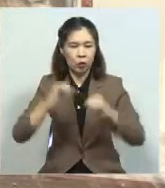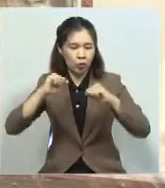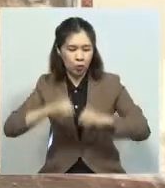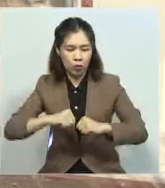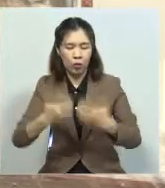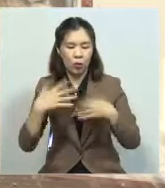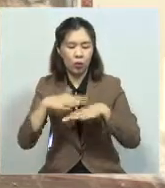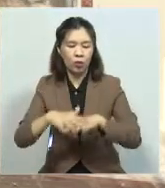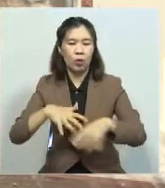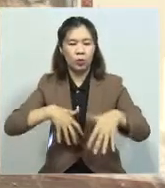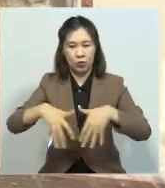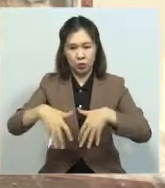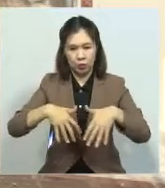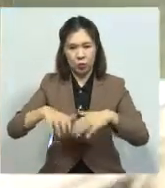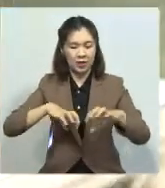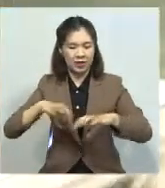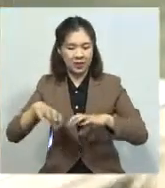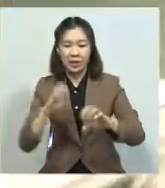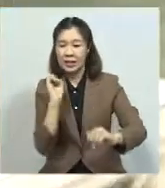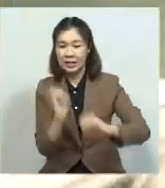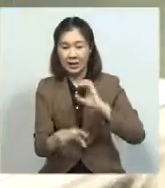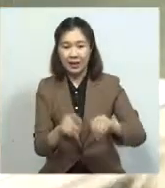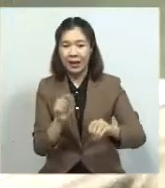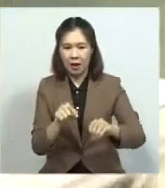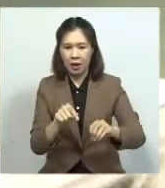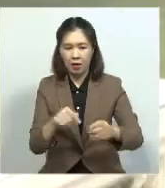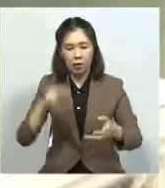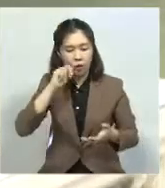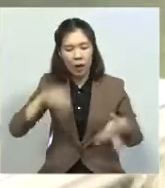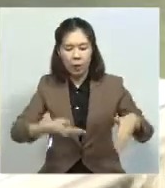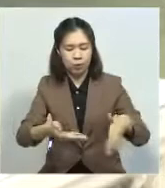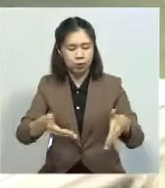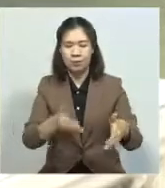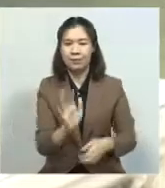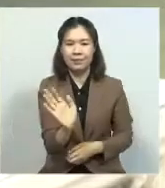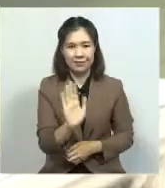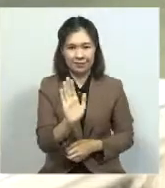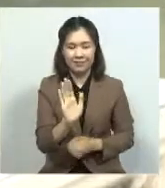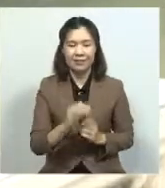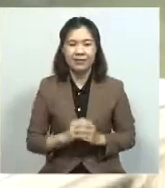งร่วมกับคนในชุมชนครับด้านการจัดการขยะไม่ให้มีการทิ้งขยะลงคลองด้วยครับ